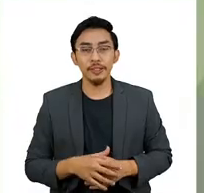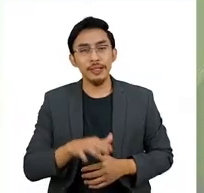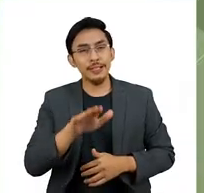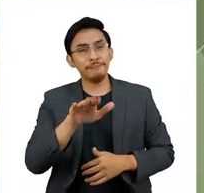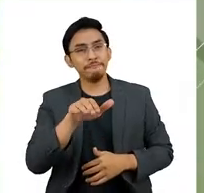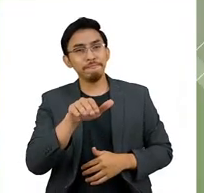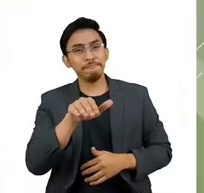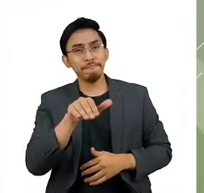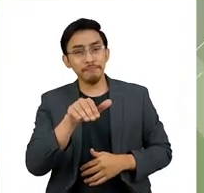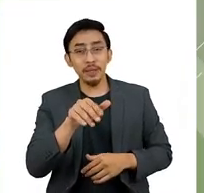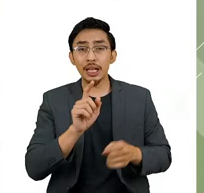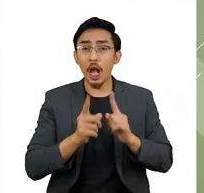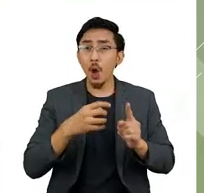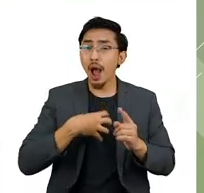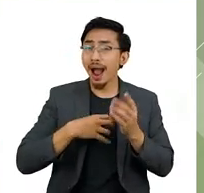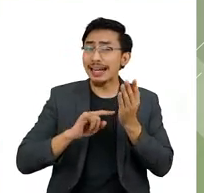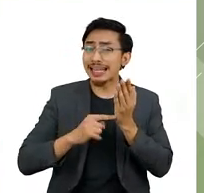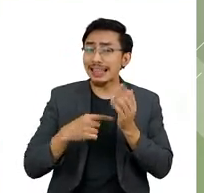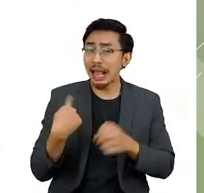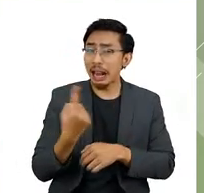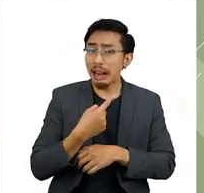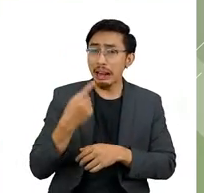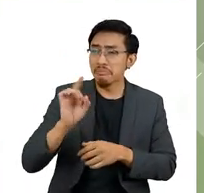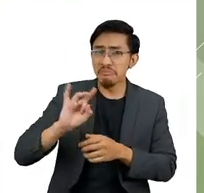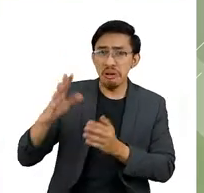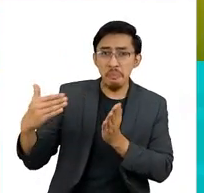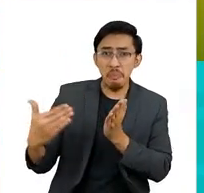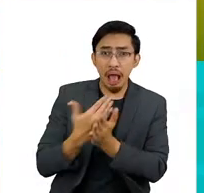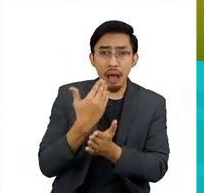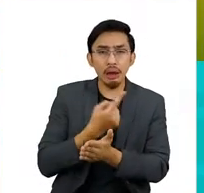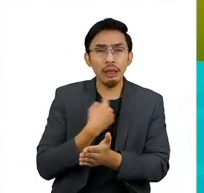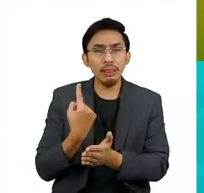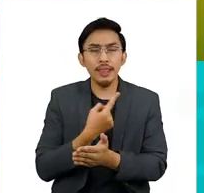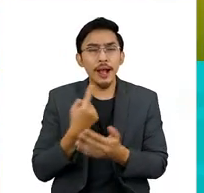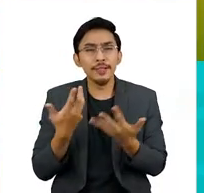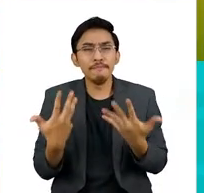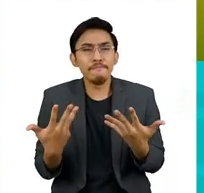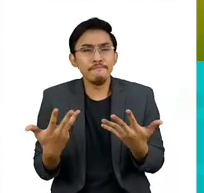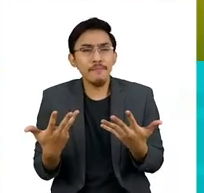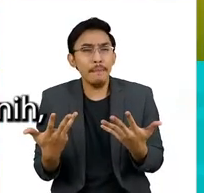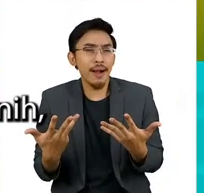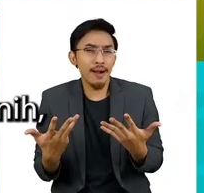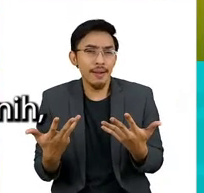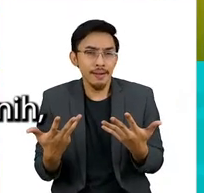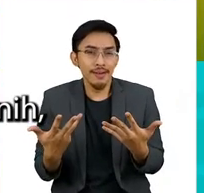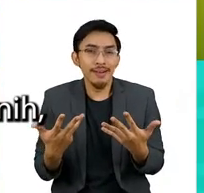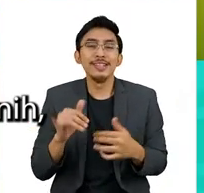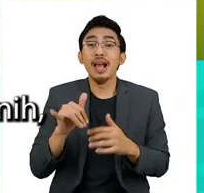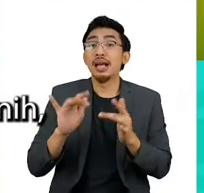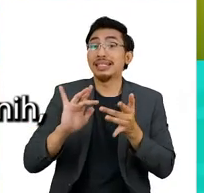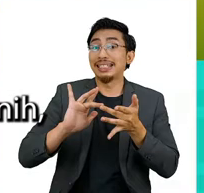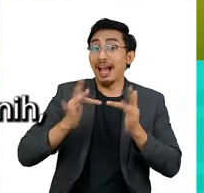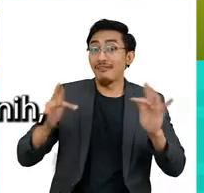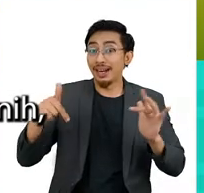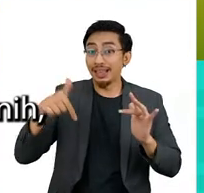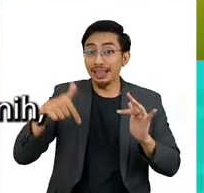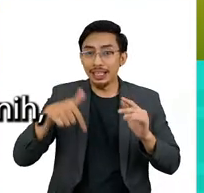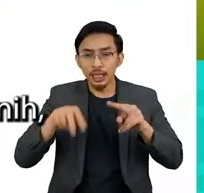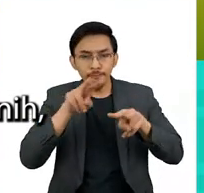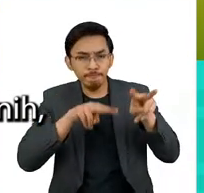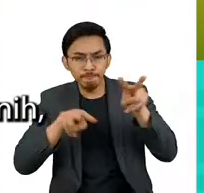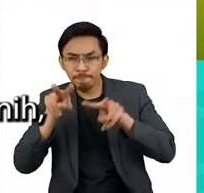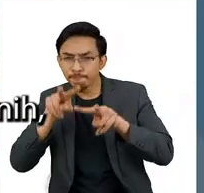Neta Jadi kalau ada hak digital kita yang dilanggar kita bisa apa nih Nah save net